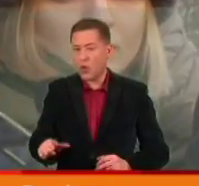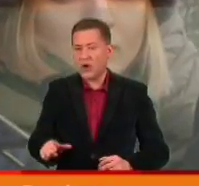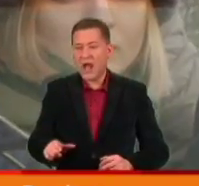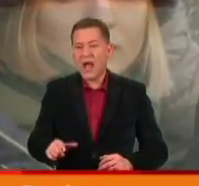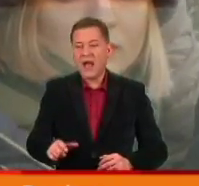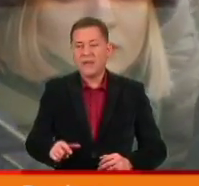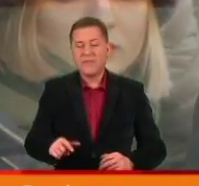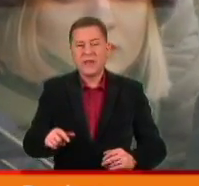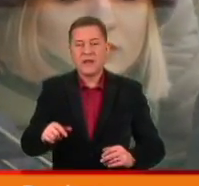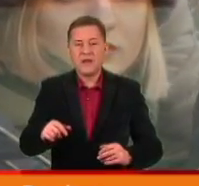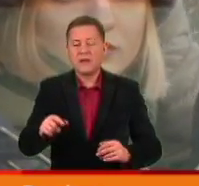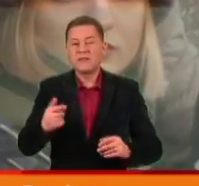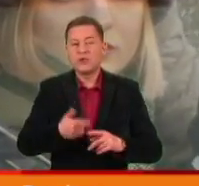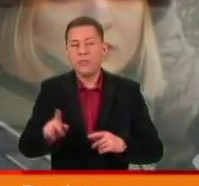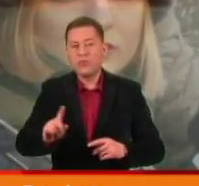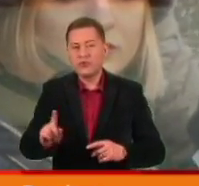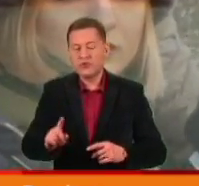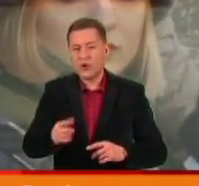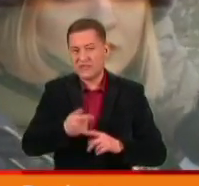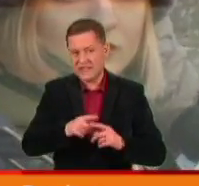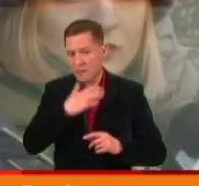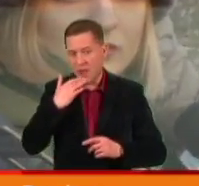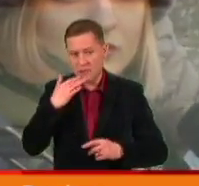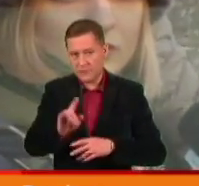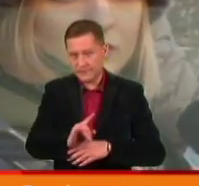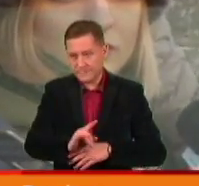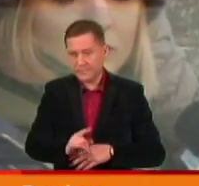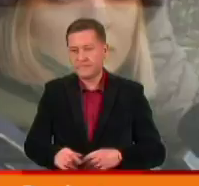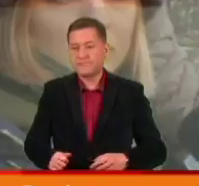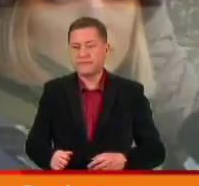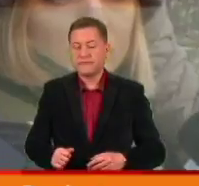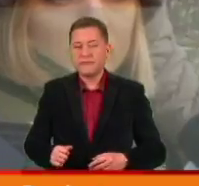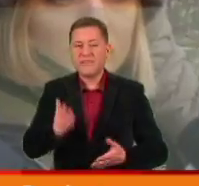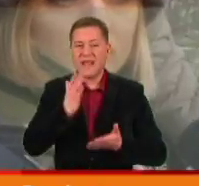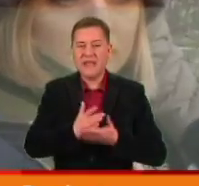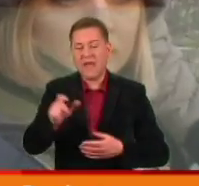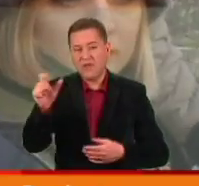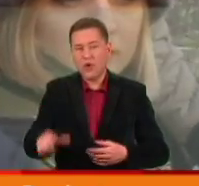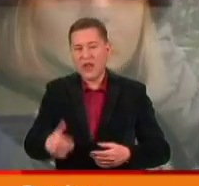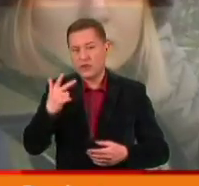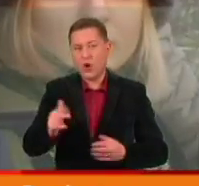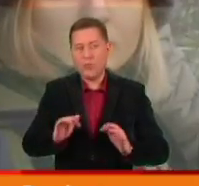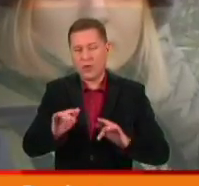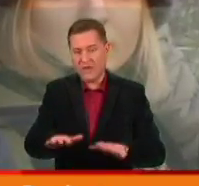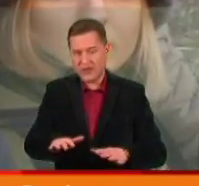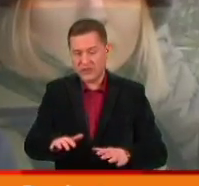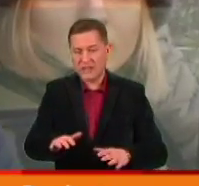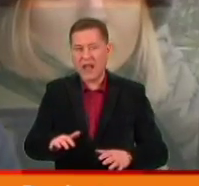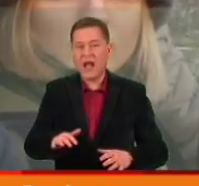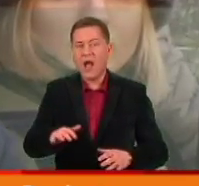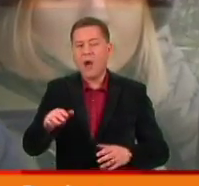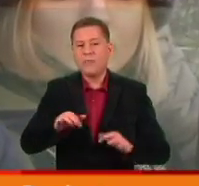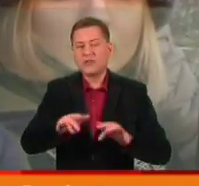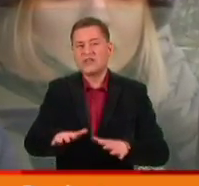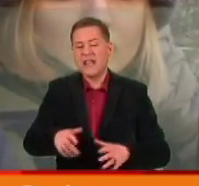для уникнення конфлікту інтересів, тому що, ще раз наголошую, керівник департаменту є фігурантом у трьох провадженнях, де здійснює процесуальне